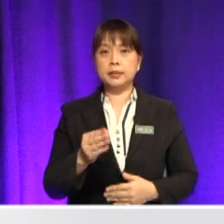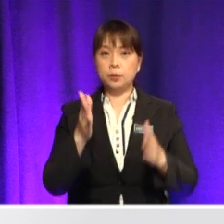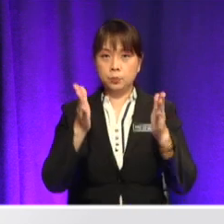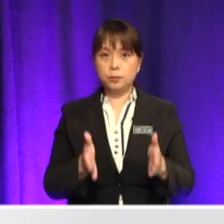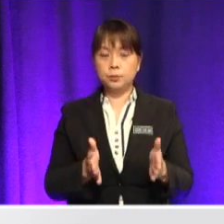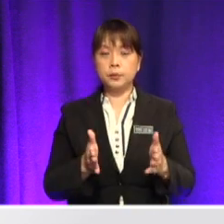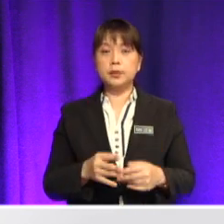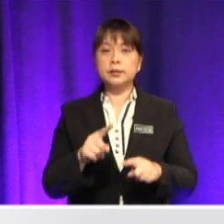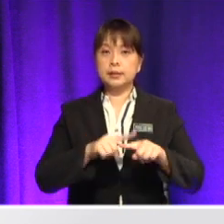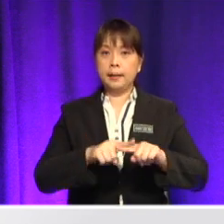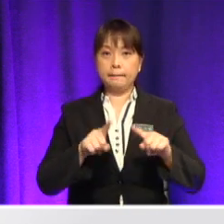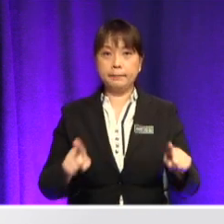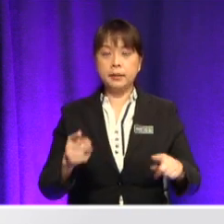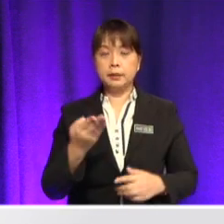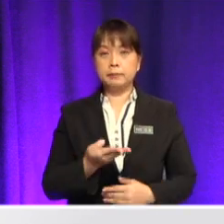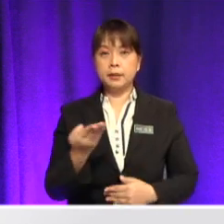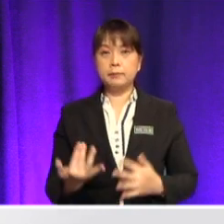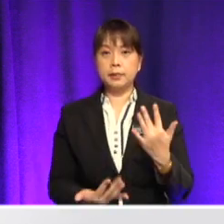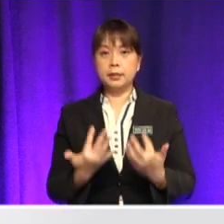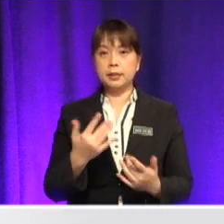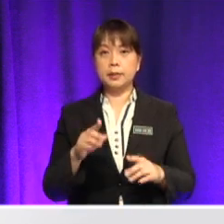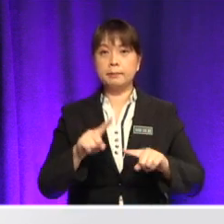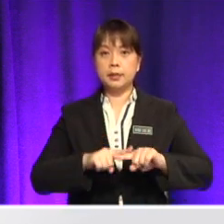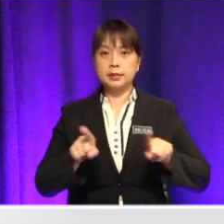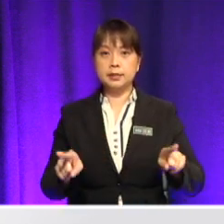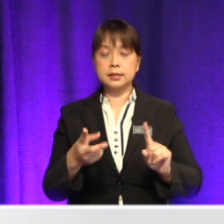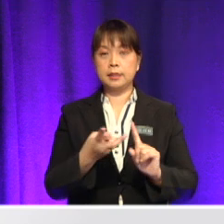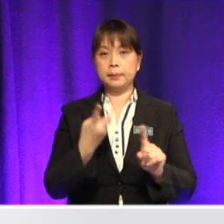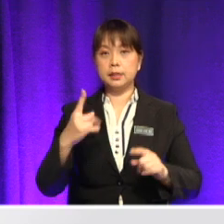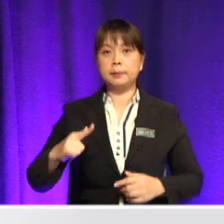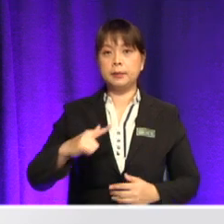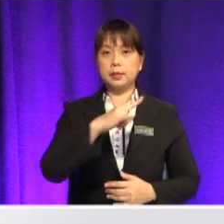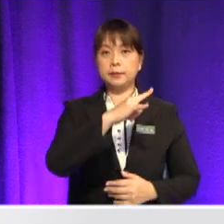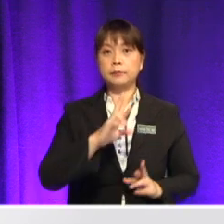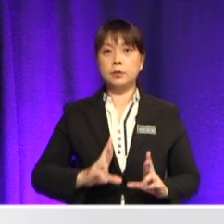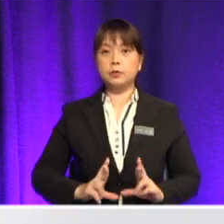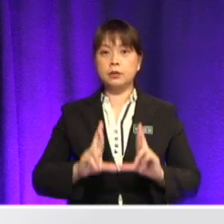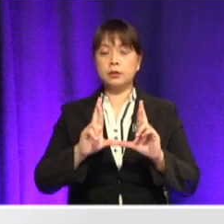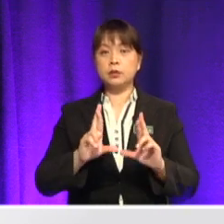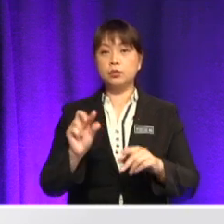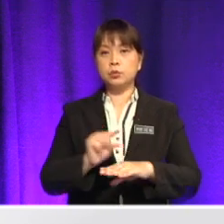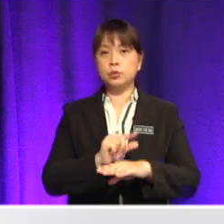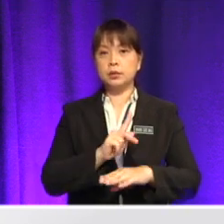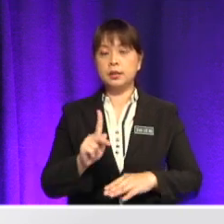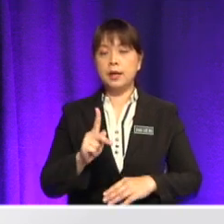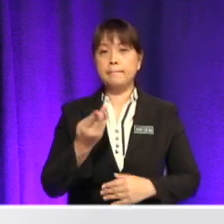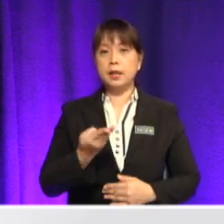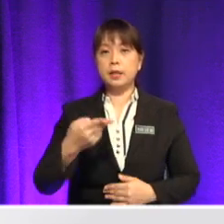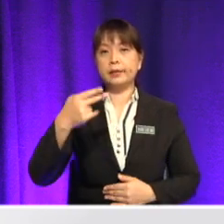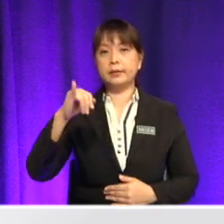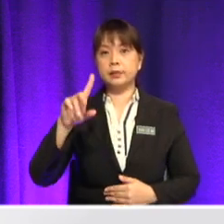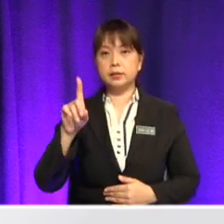tetapi bahan bakarnya berbeda daripada kapal terbang roket menggunakan bahan pakai hydrochet dan